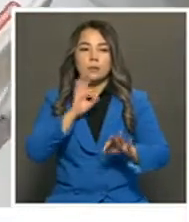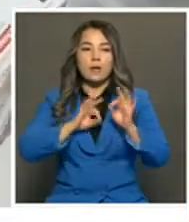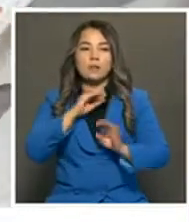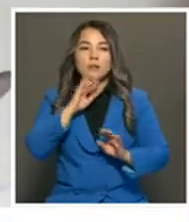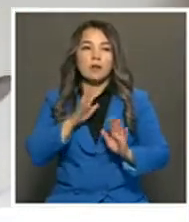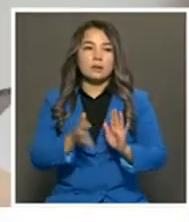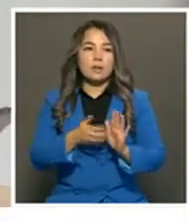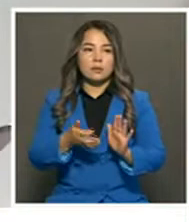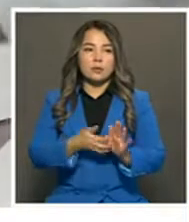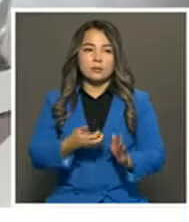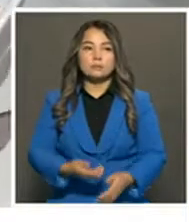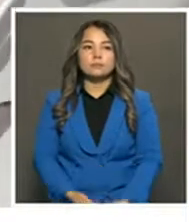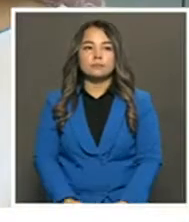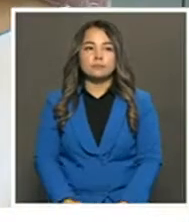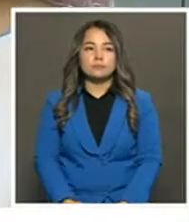бар.